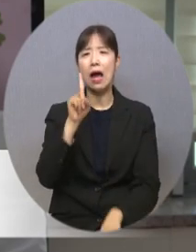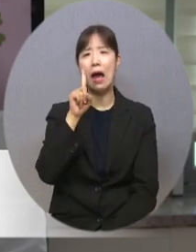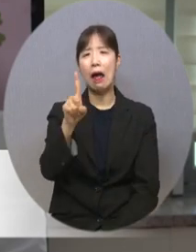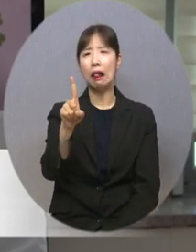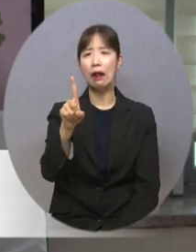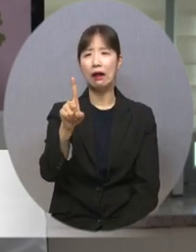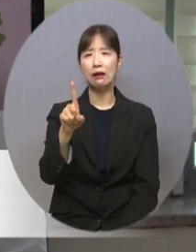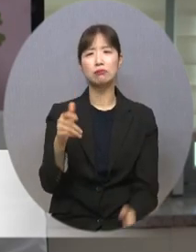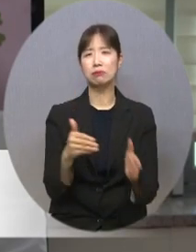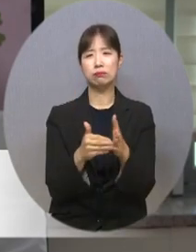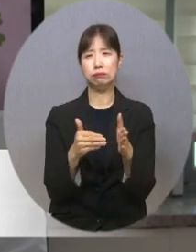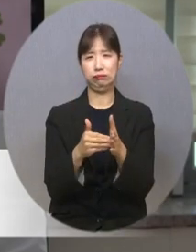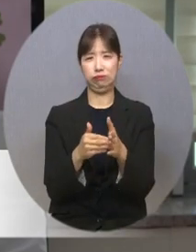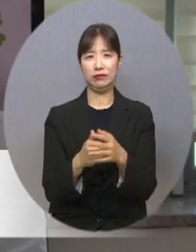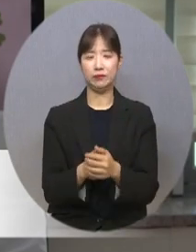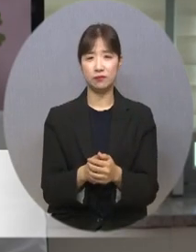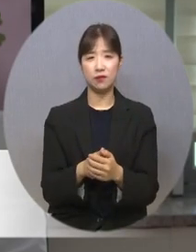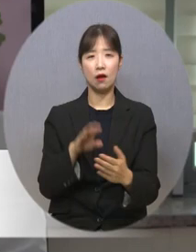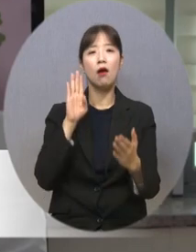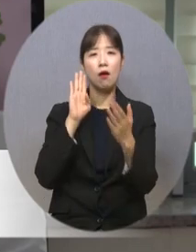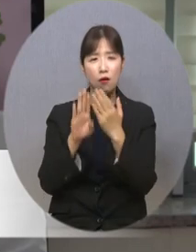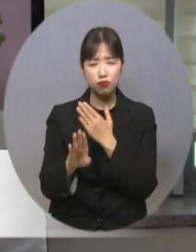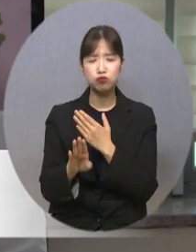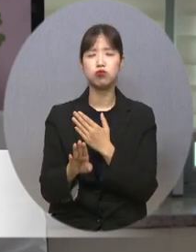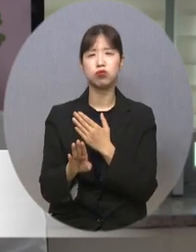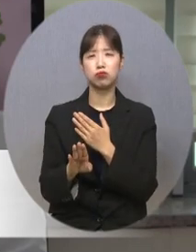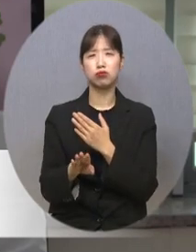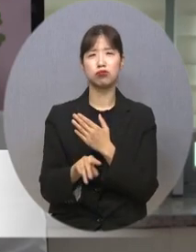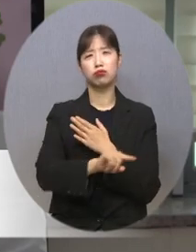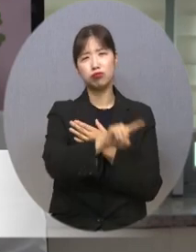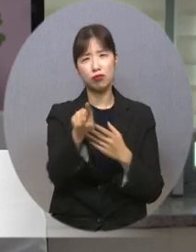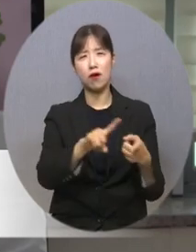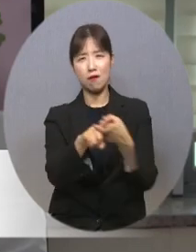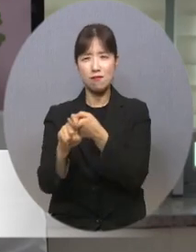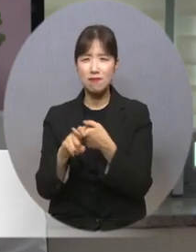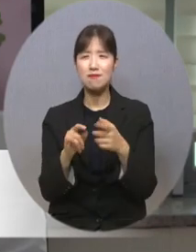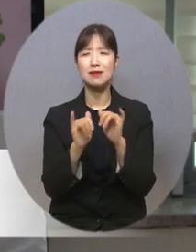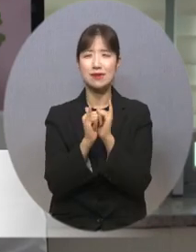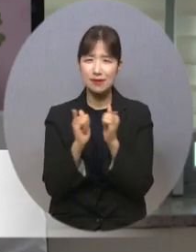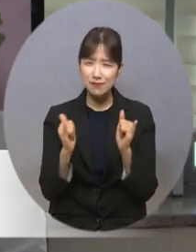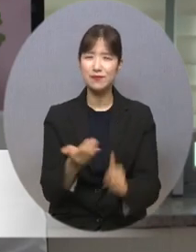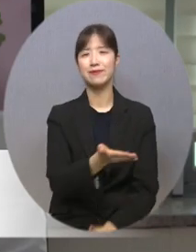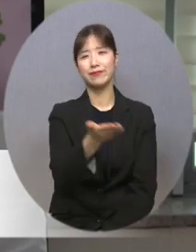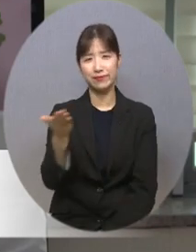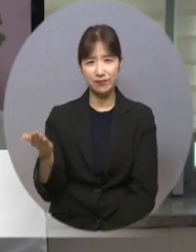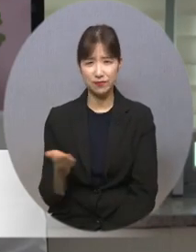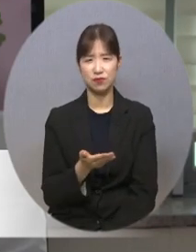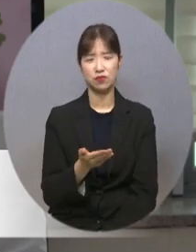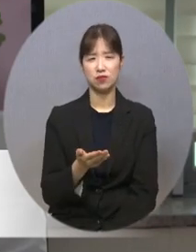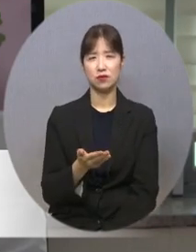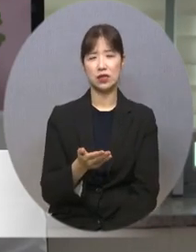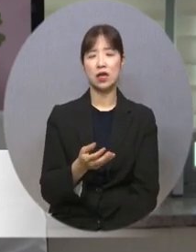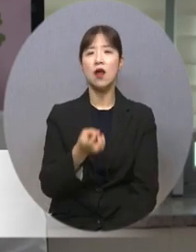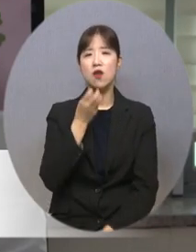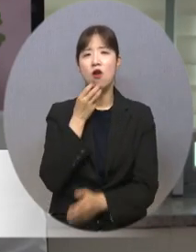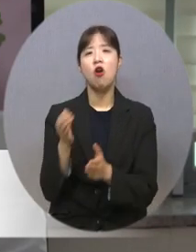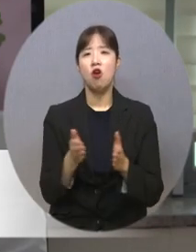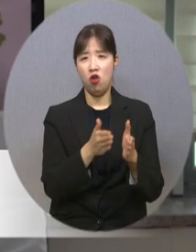시각장애인복지관뿐이 없습니다. 앞으로 모든 관계자 여러분들은 저희